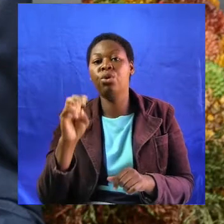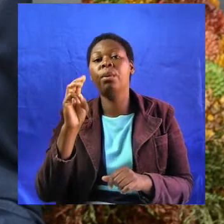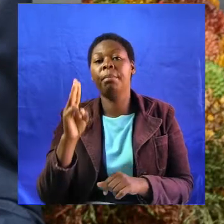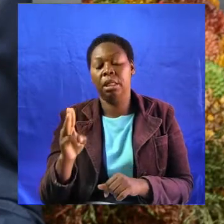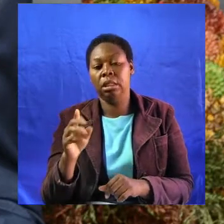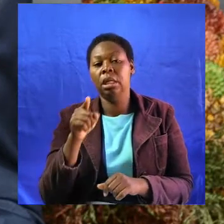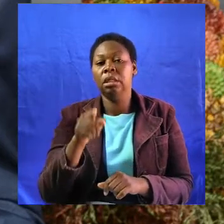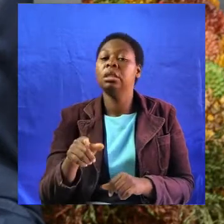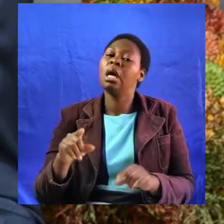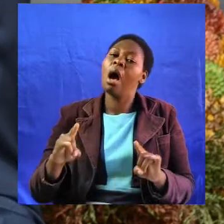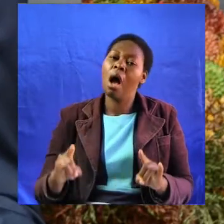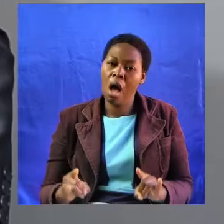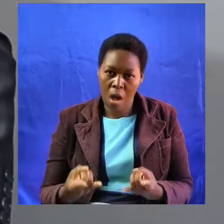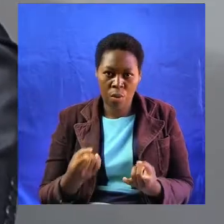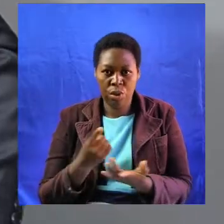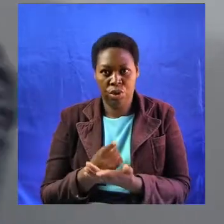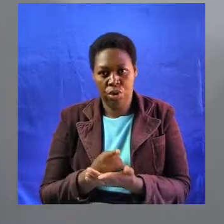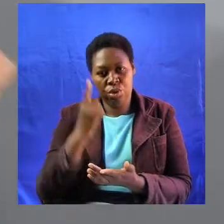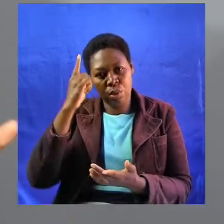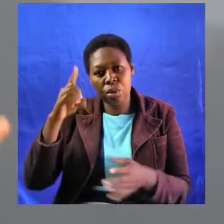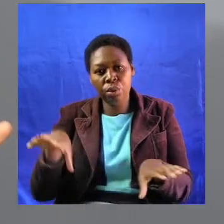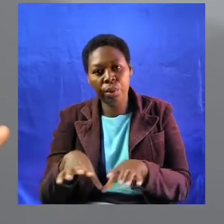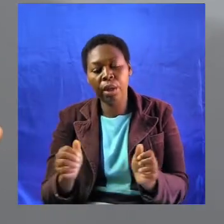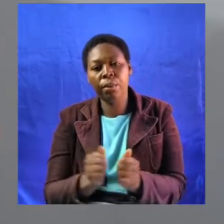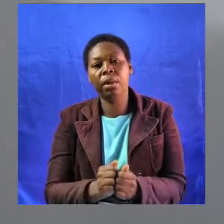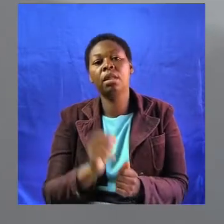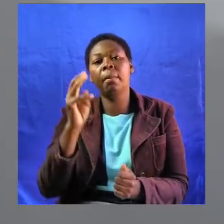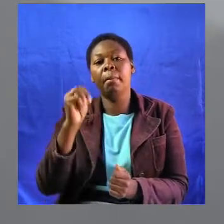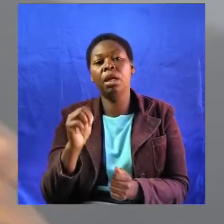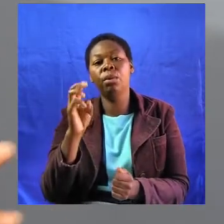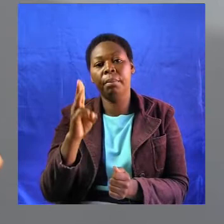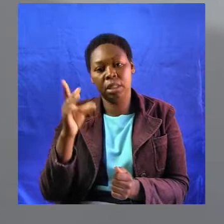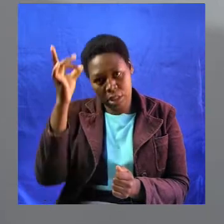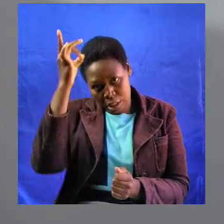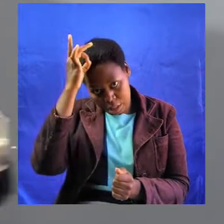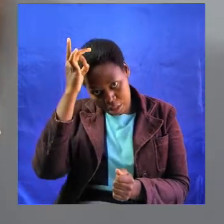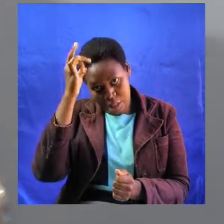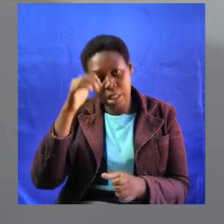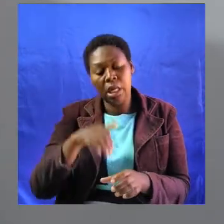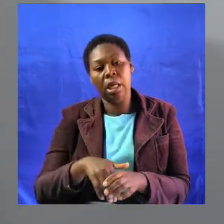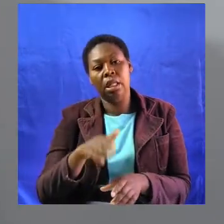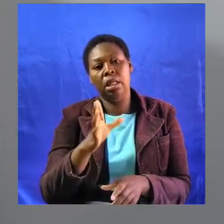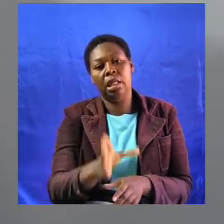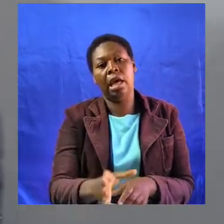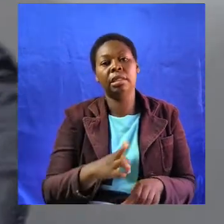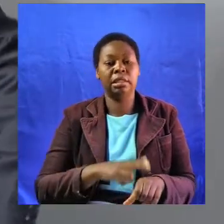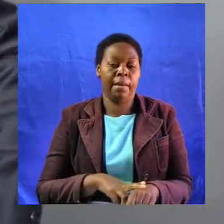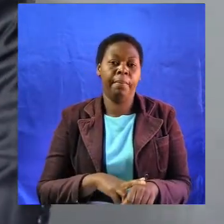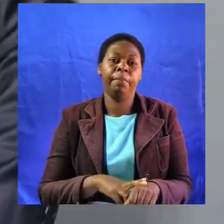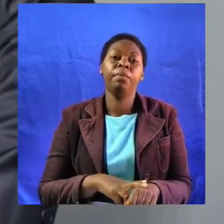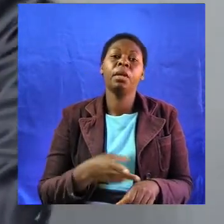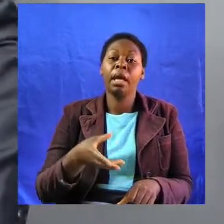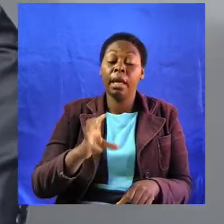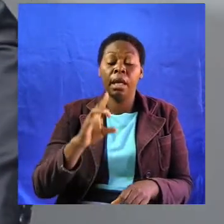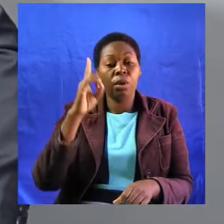nemadzimambo emuMedo Persia. Toda kutoona kuti itsika yake here Mwari kuti anoda kushanda kunyangwe nemadzimambo. Saka